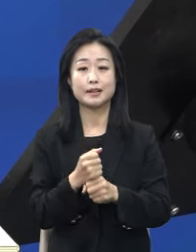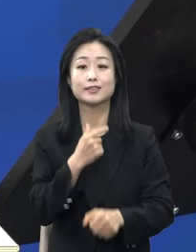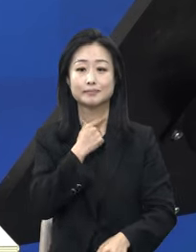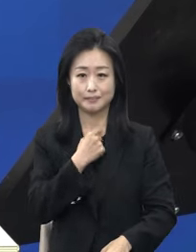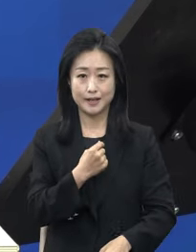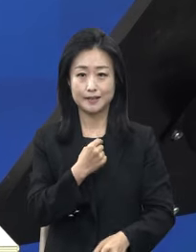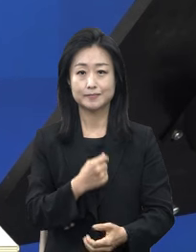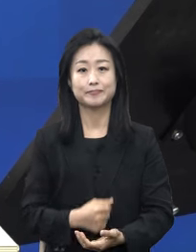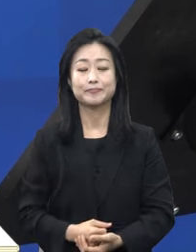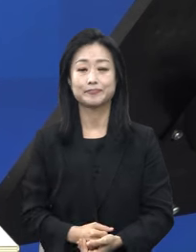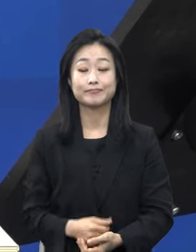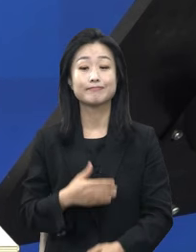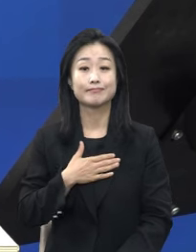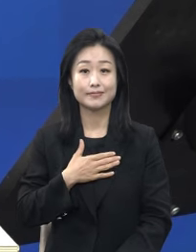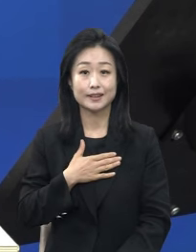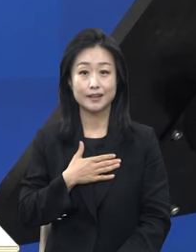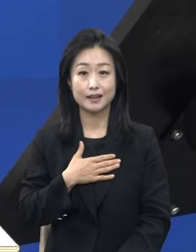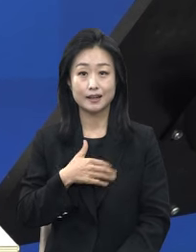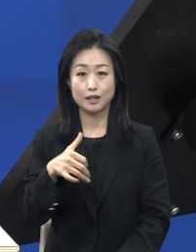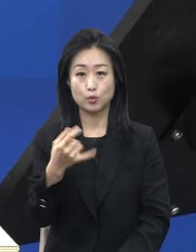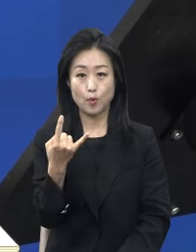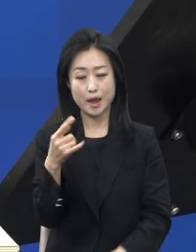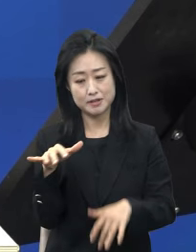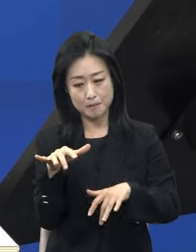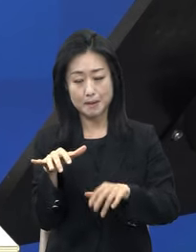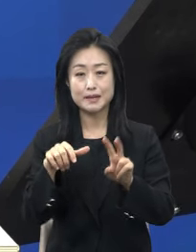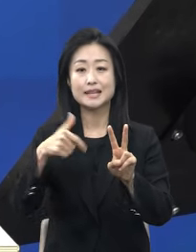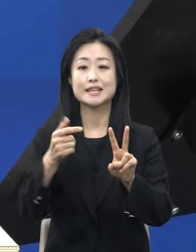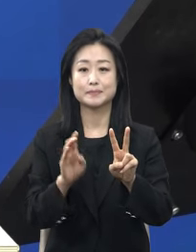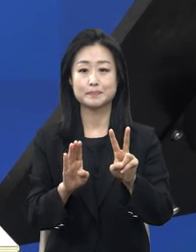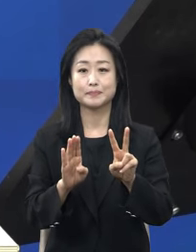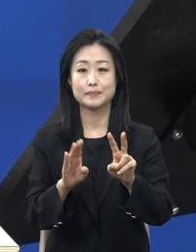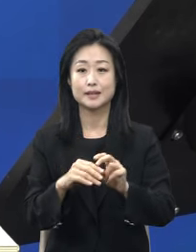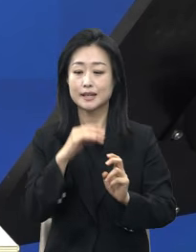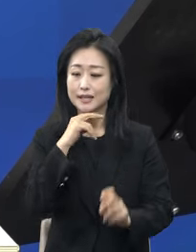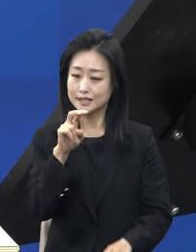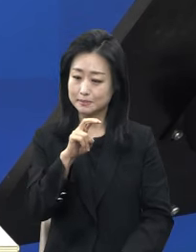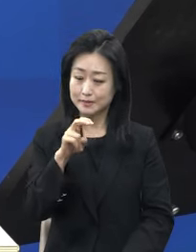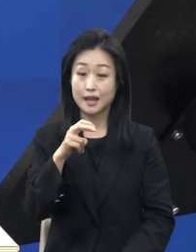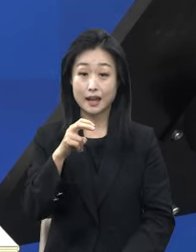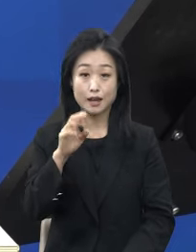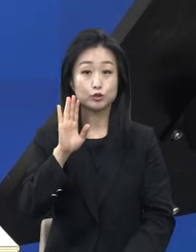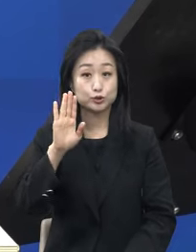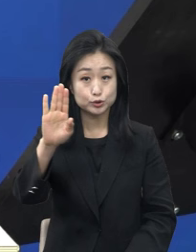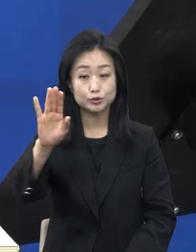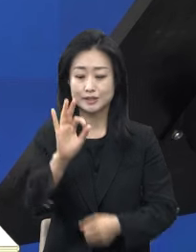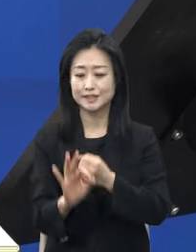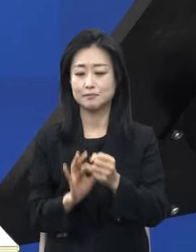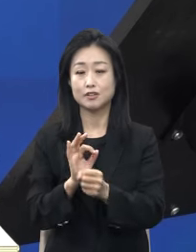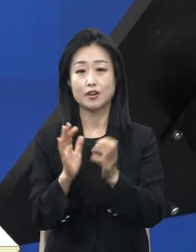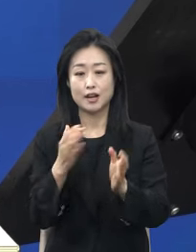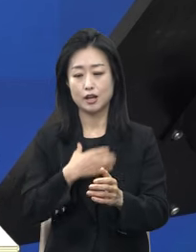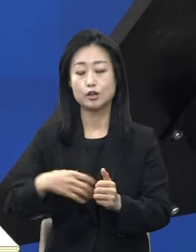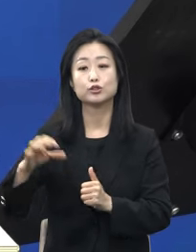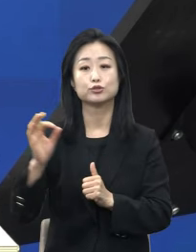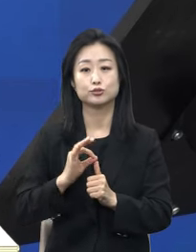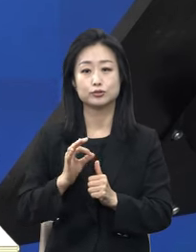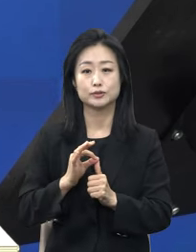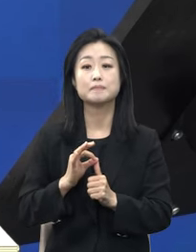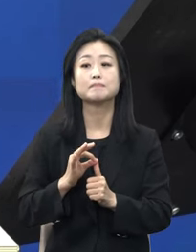가겠습니다. 저는 선천적 뇌성마비 2급입니다. 20대부터 10년이 넘는 기간 동안